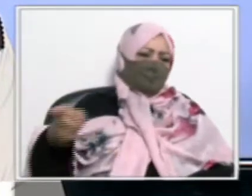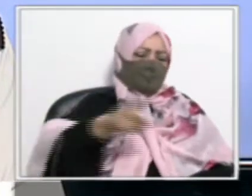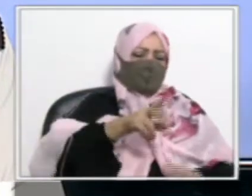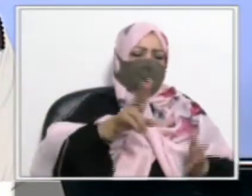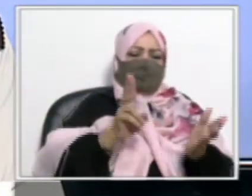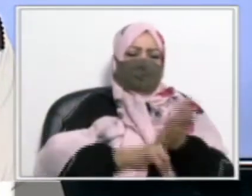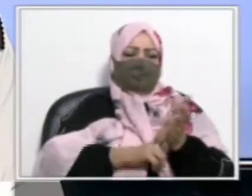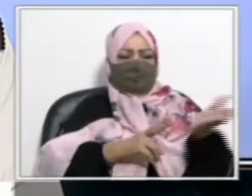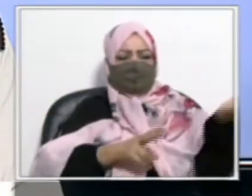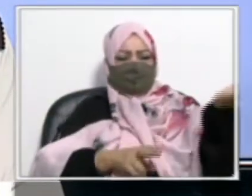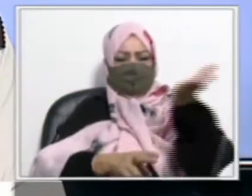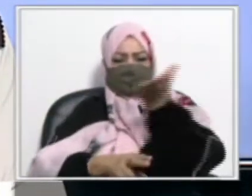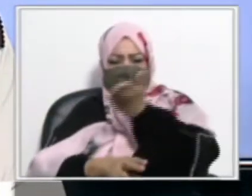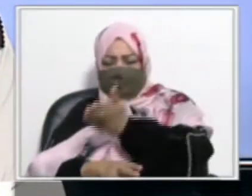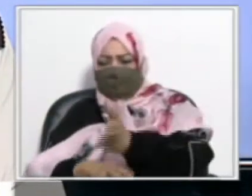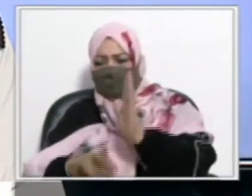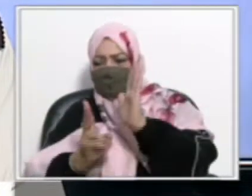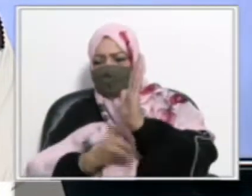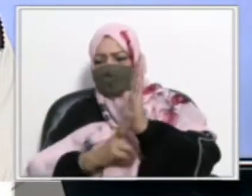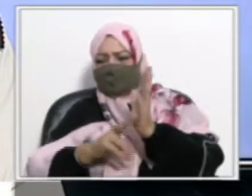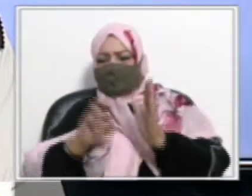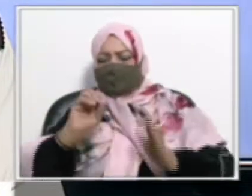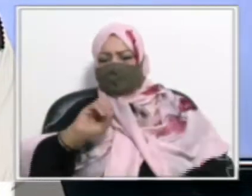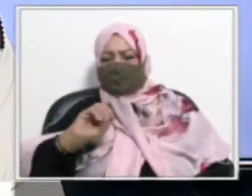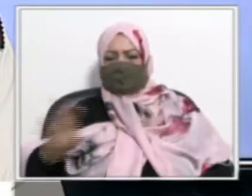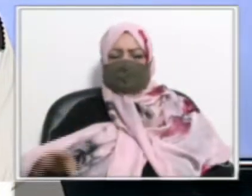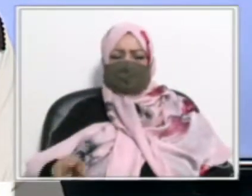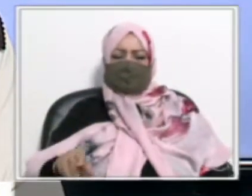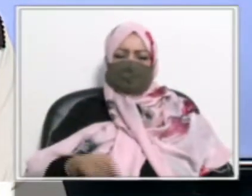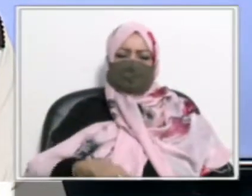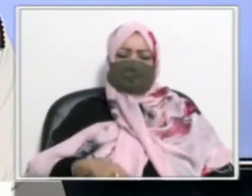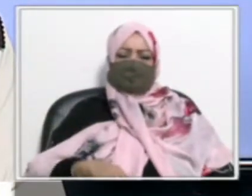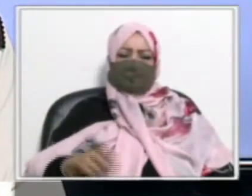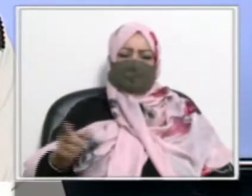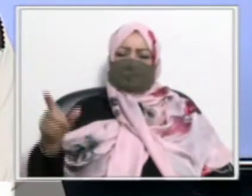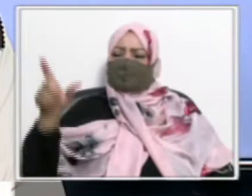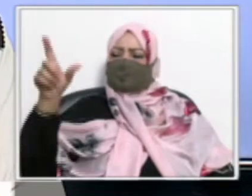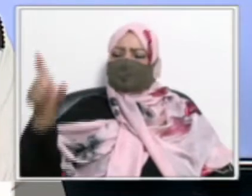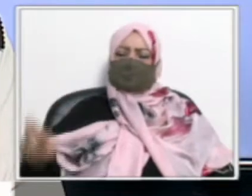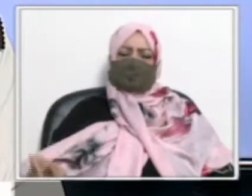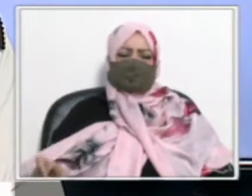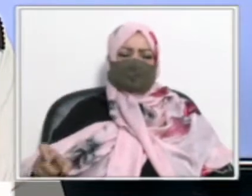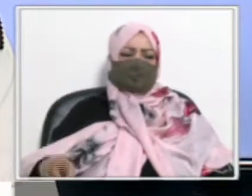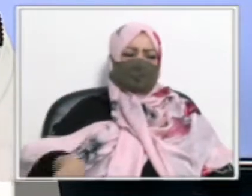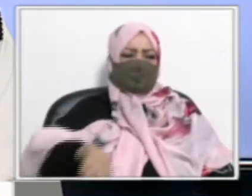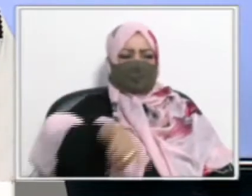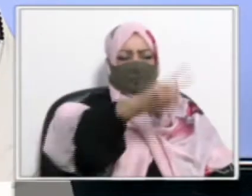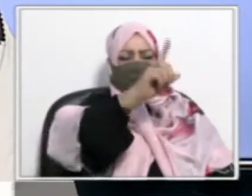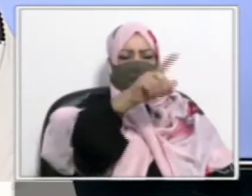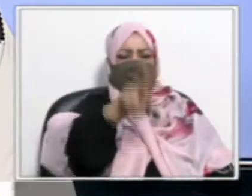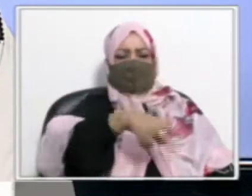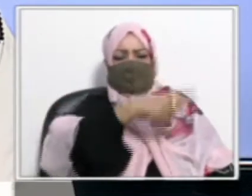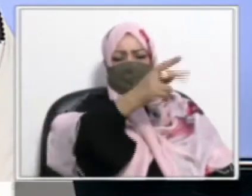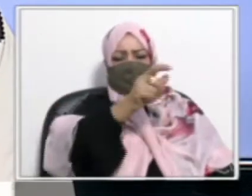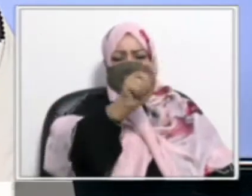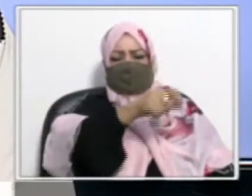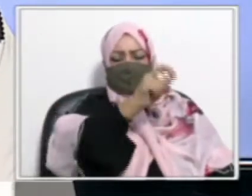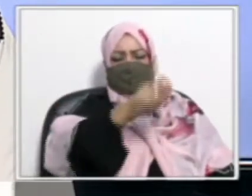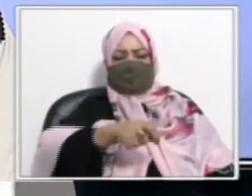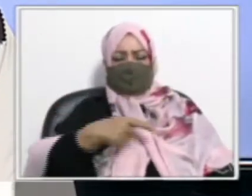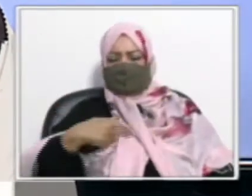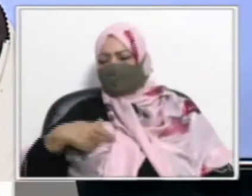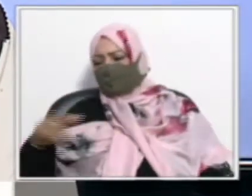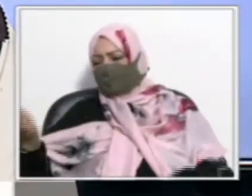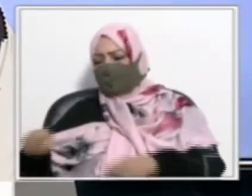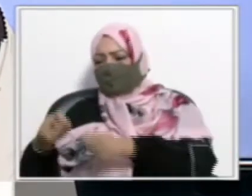عقدا بينك وبينهم، ويكتب عقدا بينه وبين المعرض، ويكتب الأجل في جلسة واحدة،